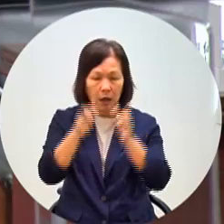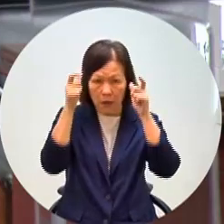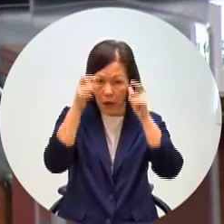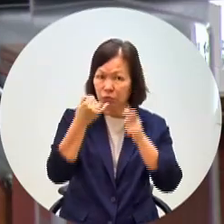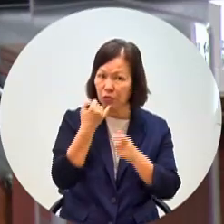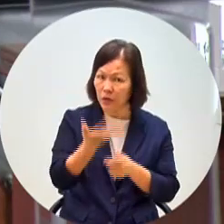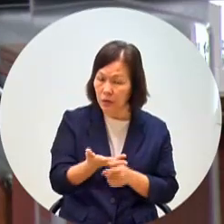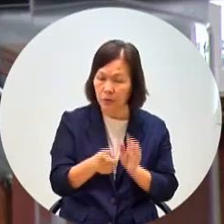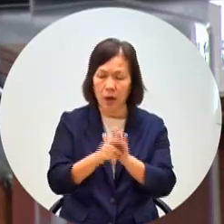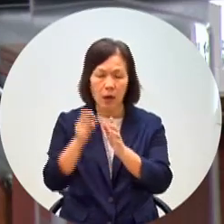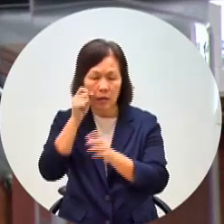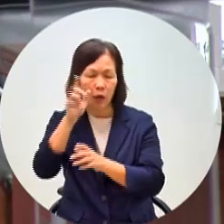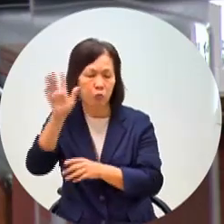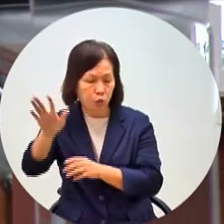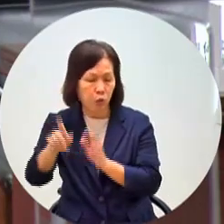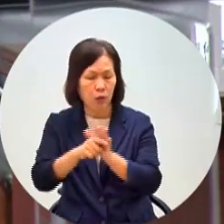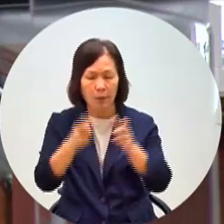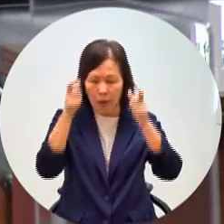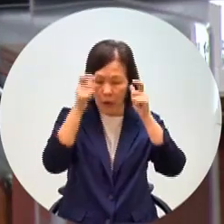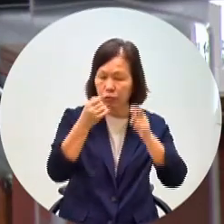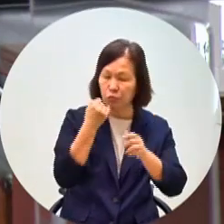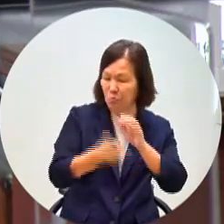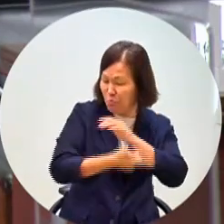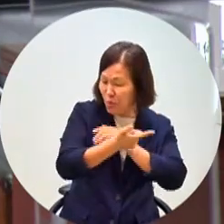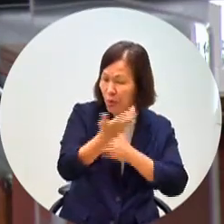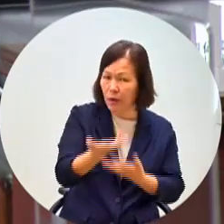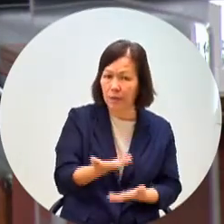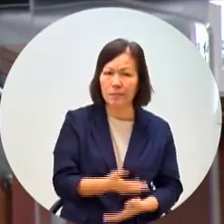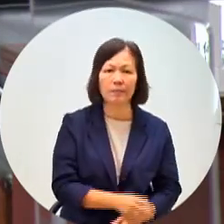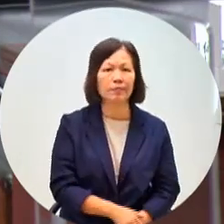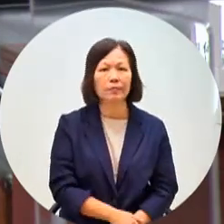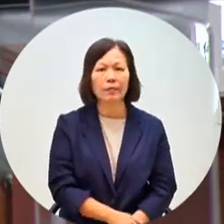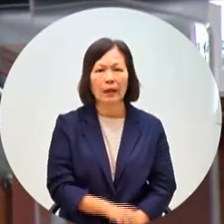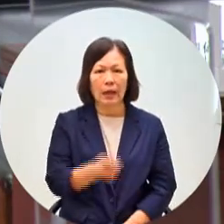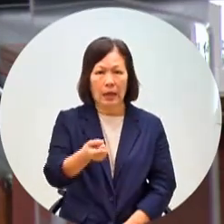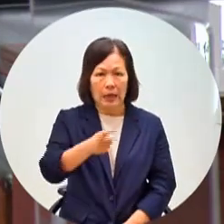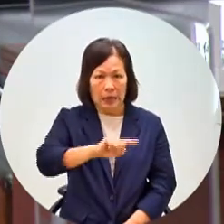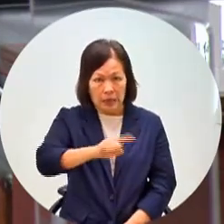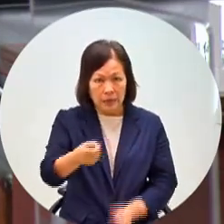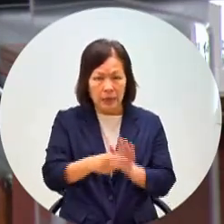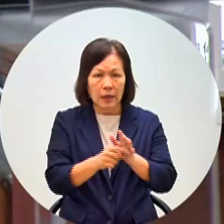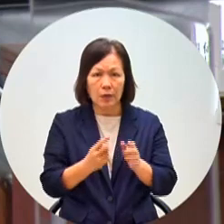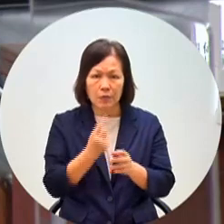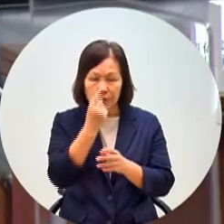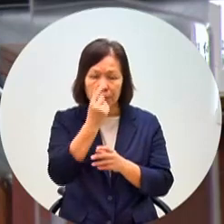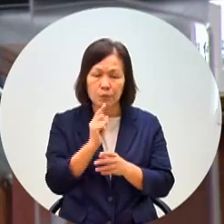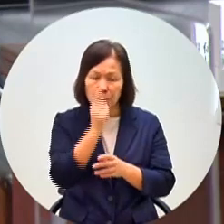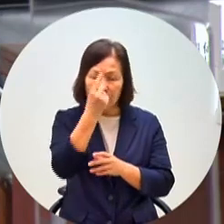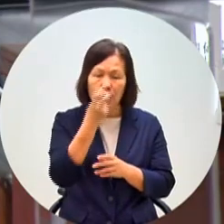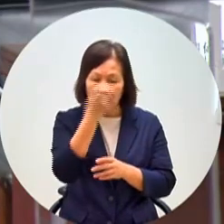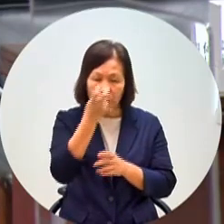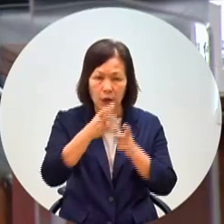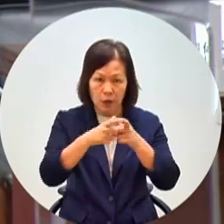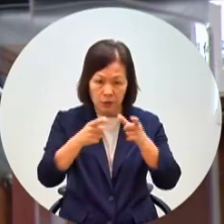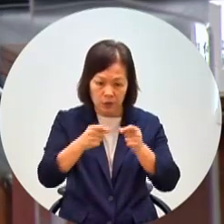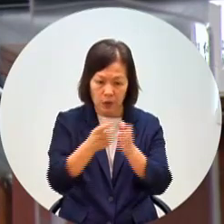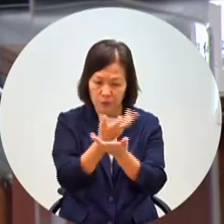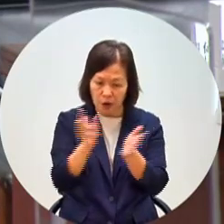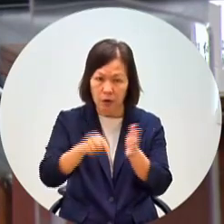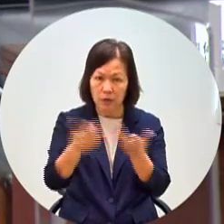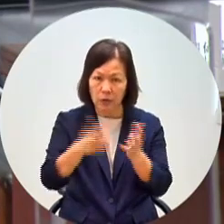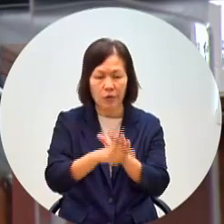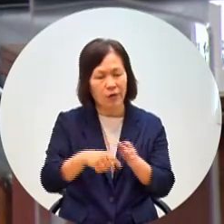在做了，我们高雄尽快好吗？接下来就来看快筛发放问题，真的还蛮有趣